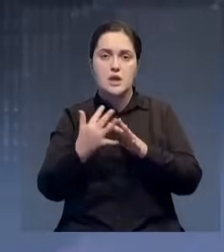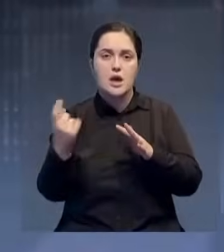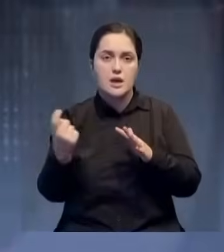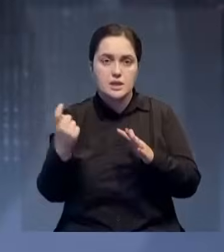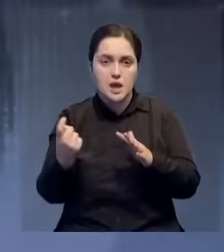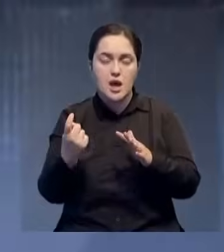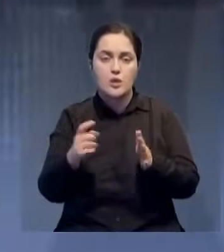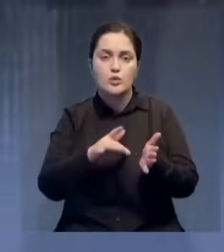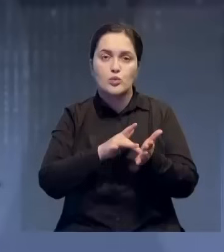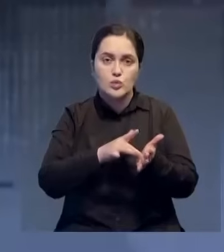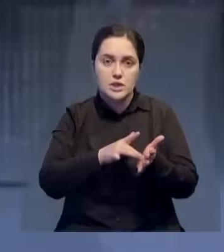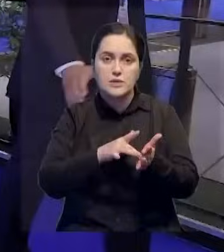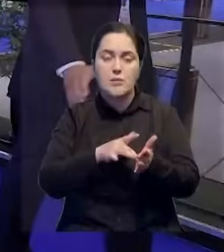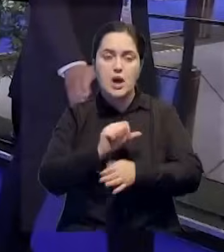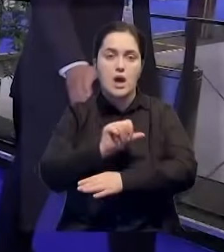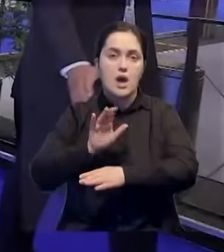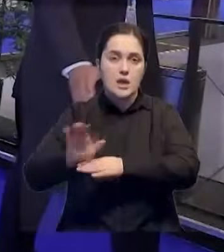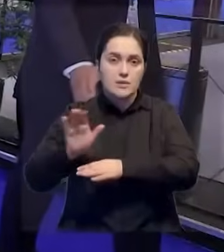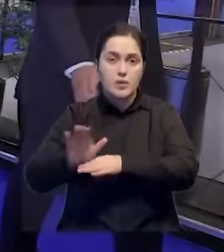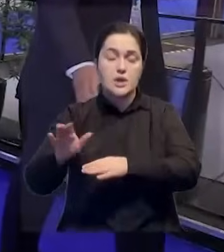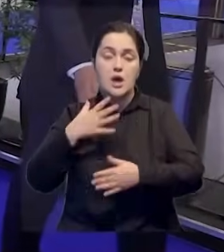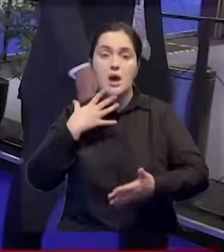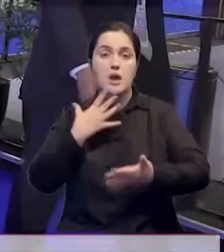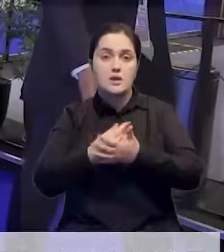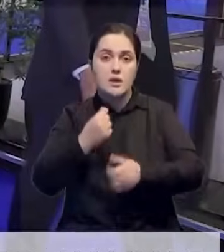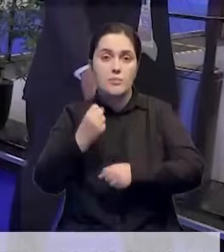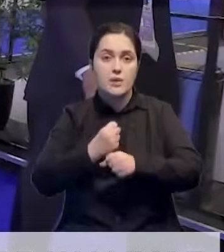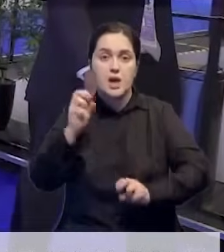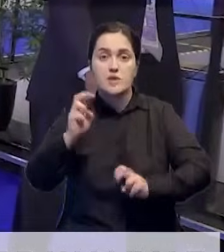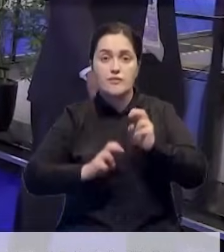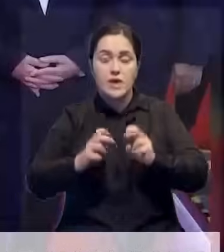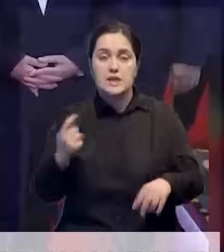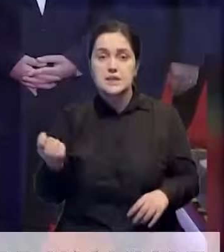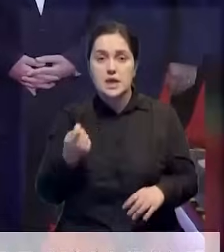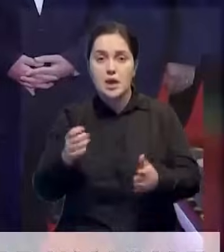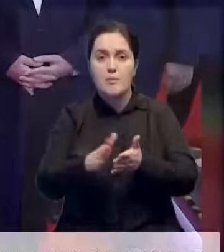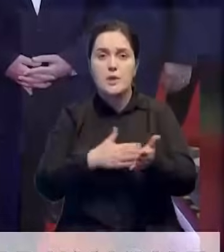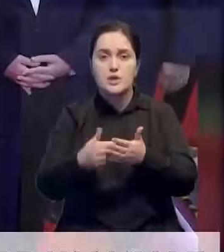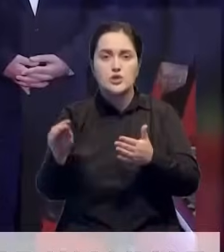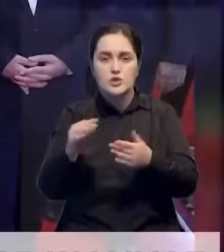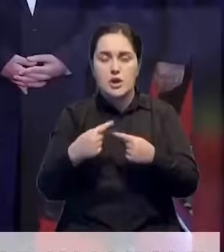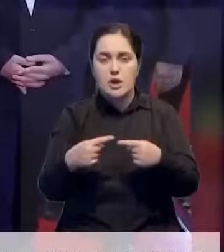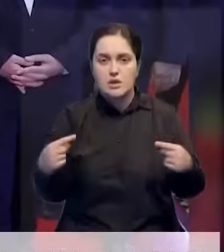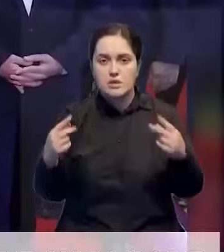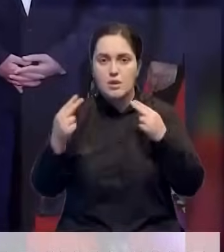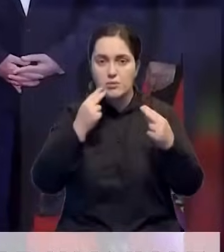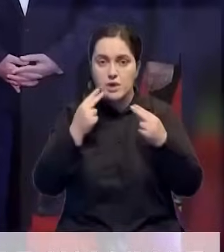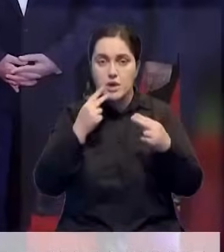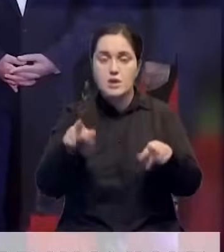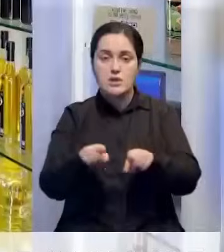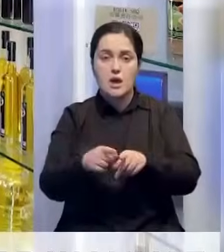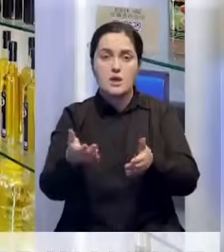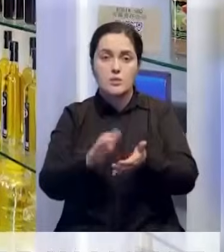туризма, логистики, экспорта и инноваций. Отечественные производители представили зерновую, масло-жировую и другие пищевые продукции.